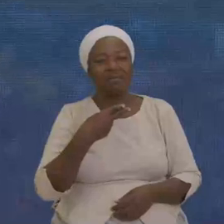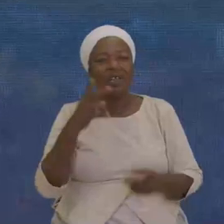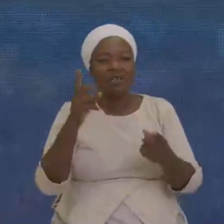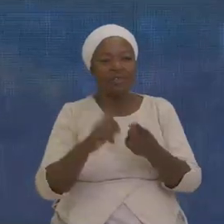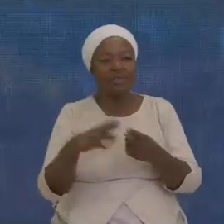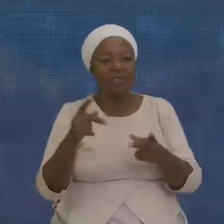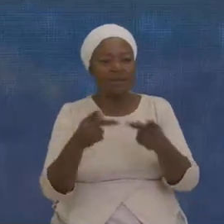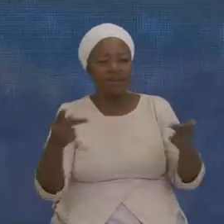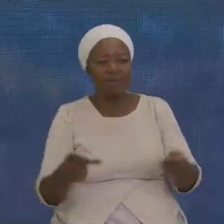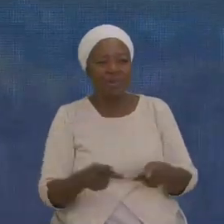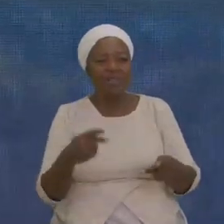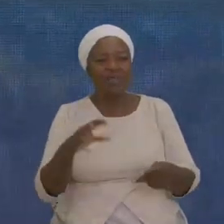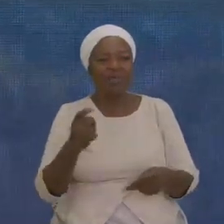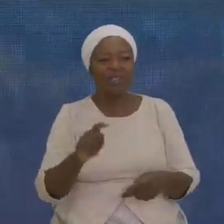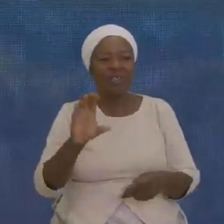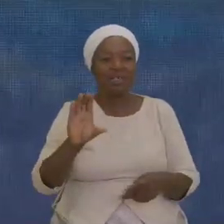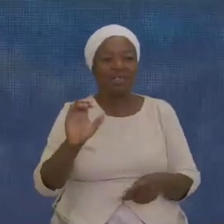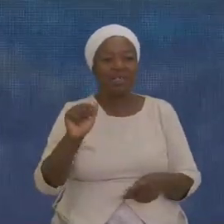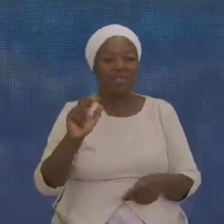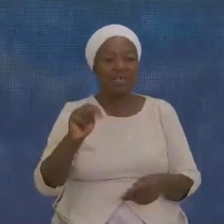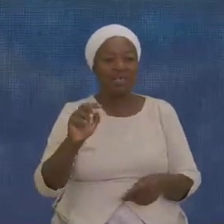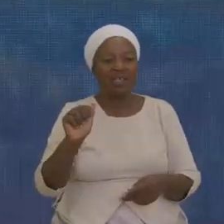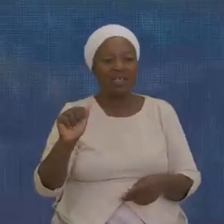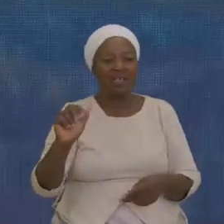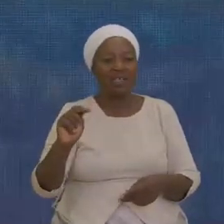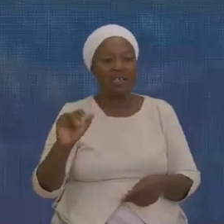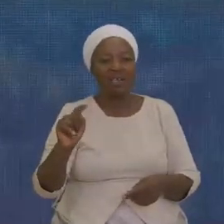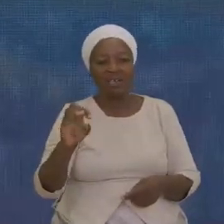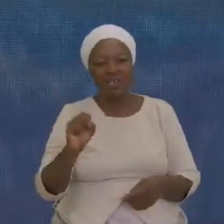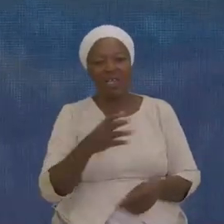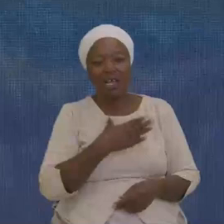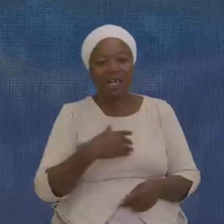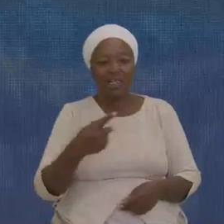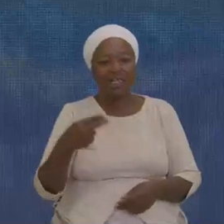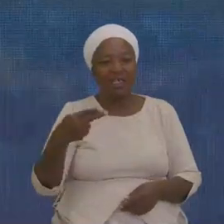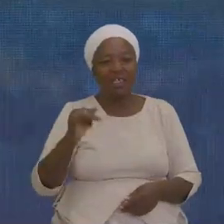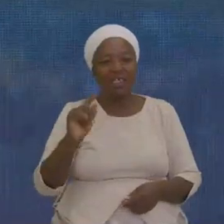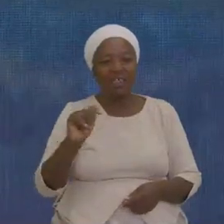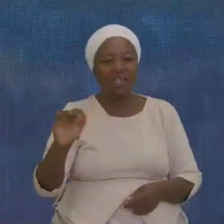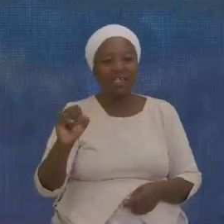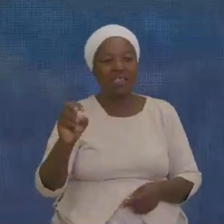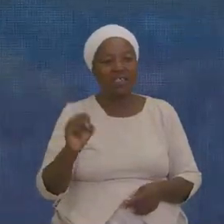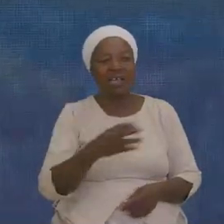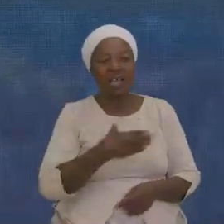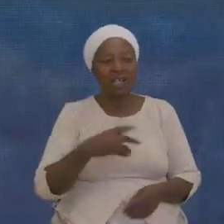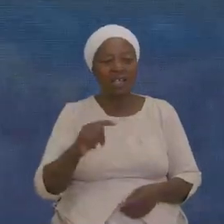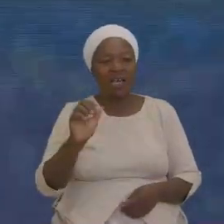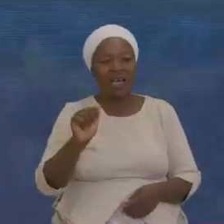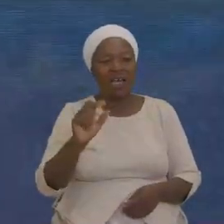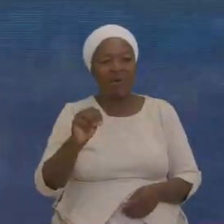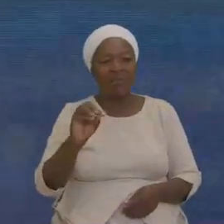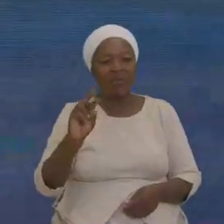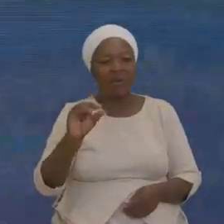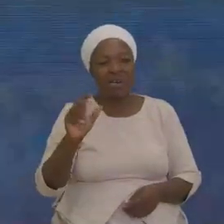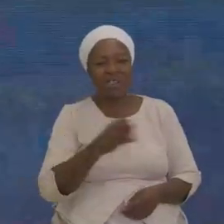Dans les lieux qu'habitent les Cananéens, les Éthiens, les Amoréens,